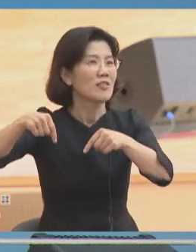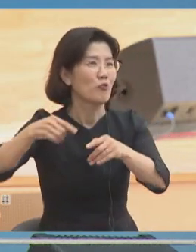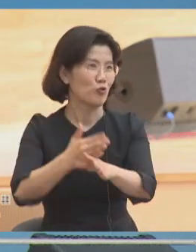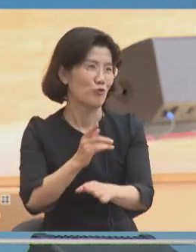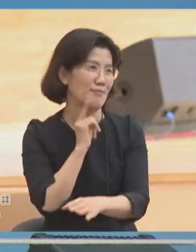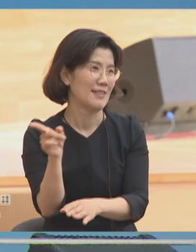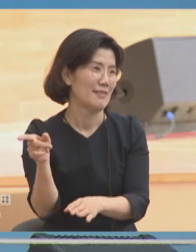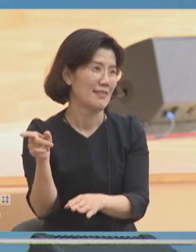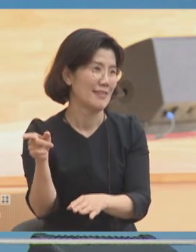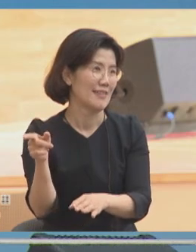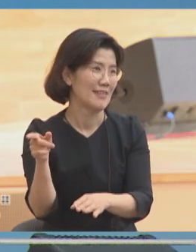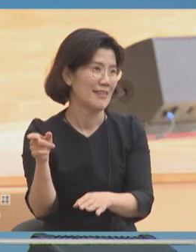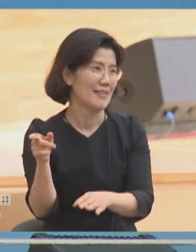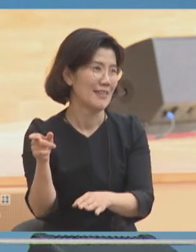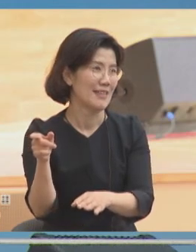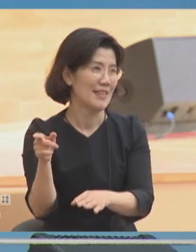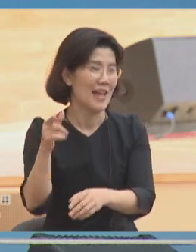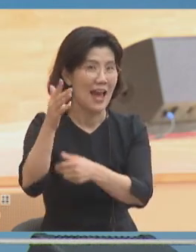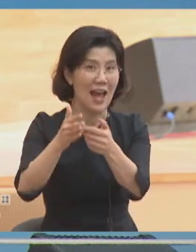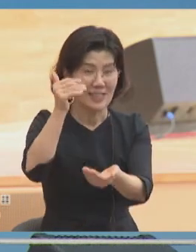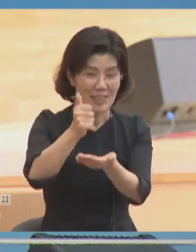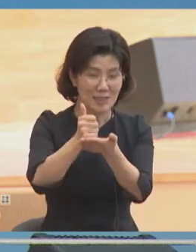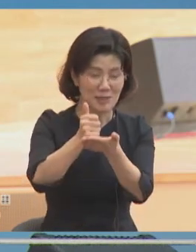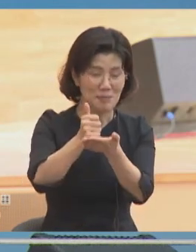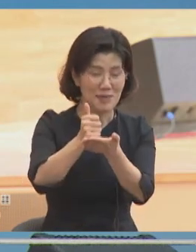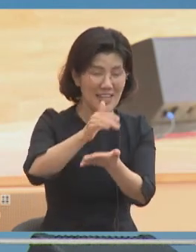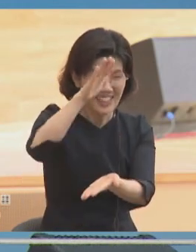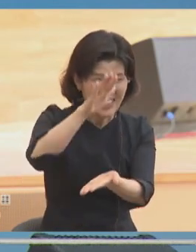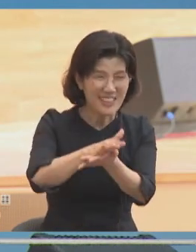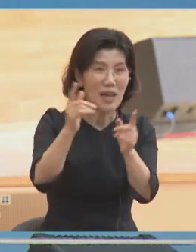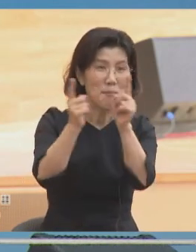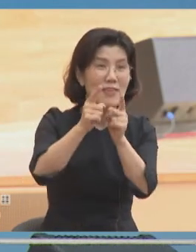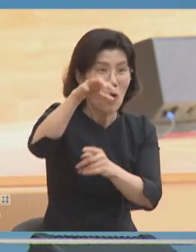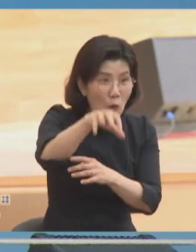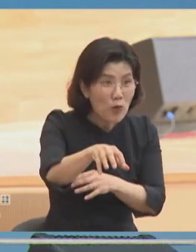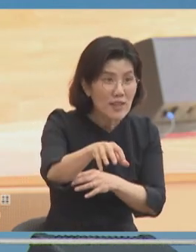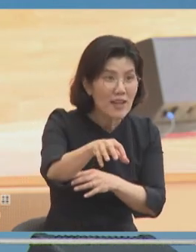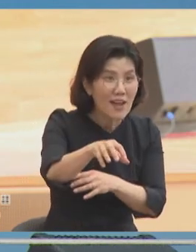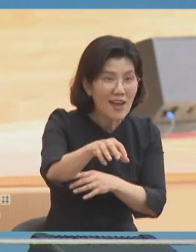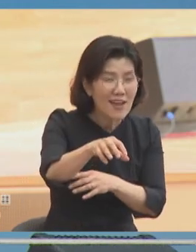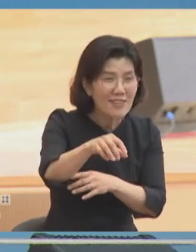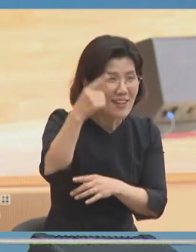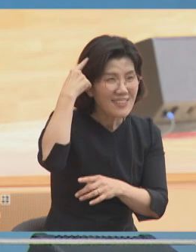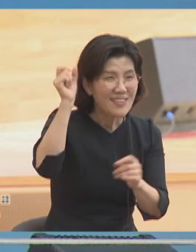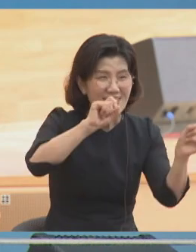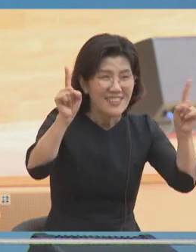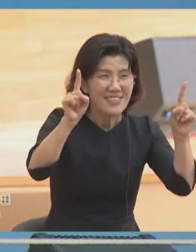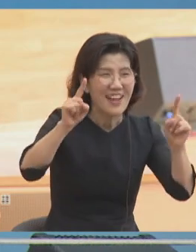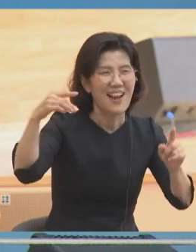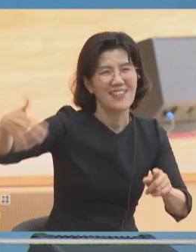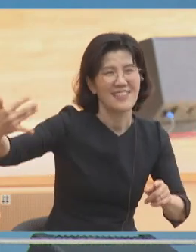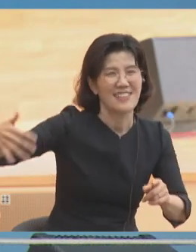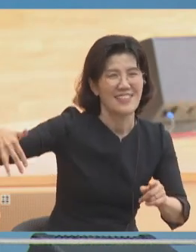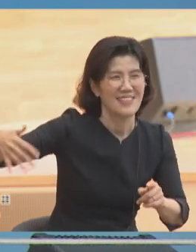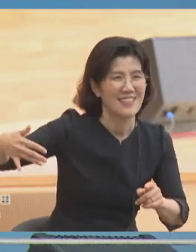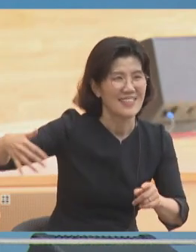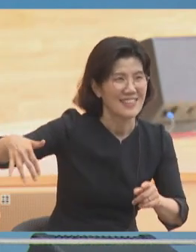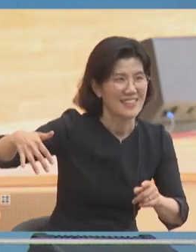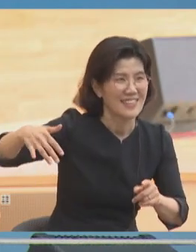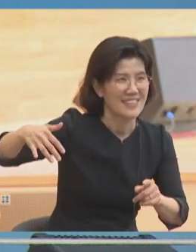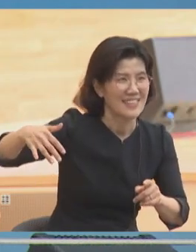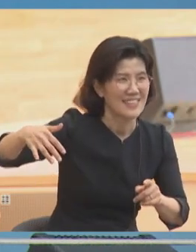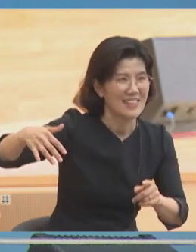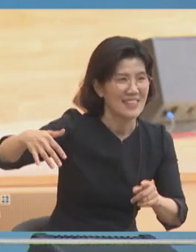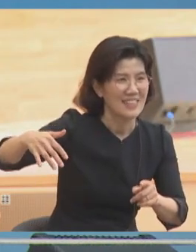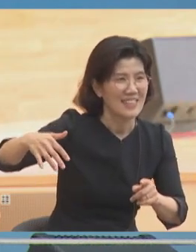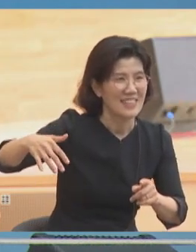있습니다 하나님을 뜨겁게 만난 자리에서 야곱이 뭐 하는지 보세요 아직 정를습니까 못 우리 하나님